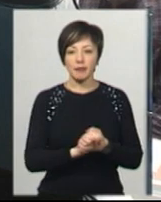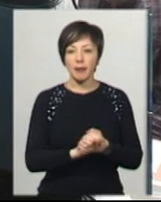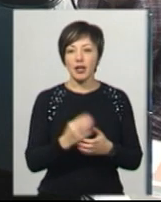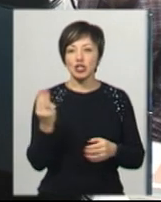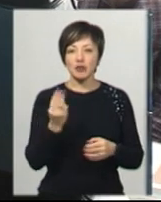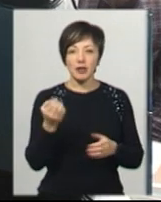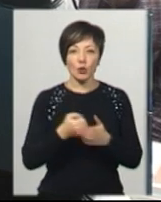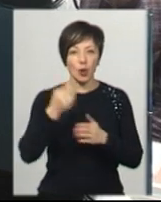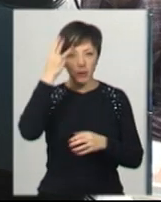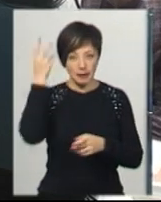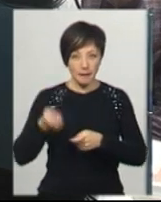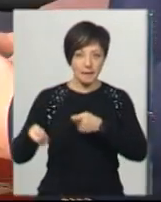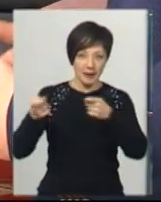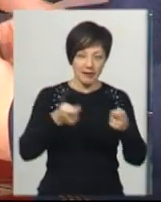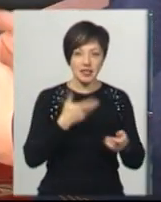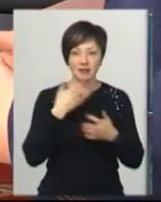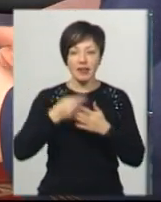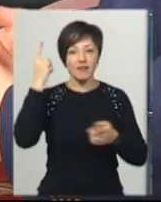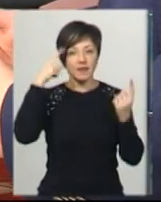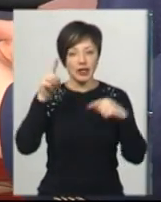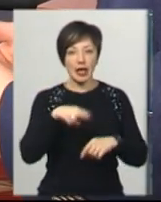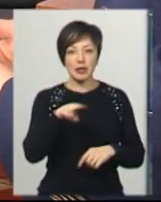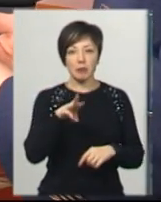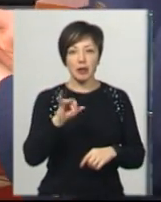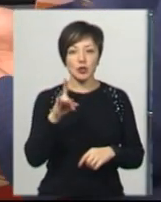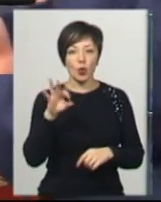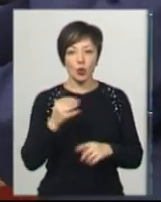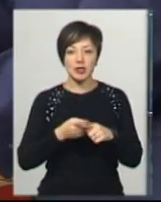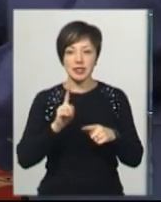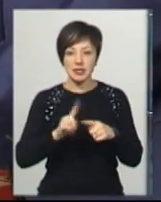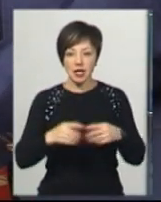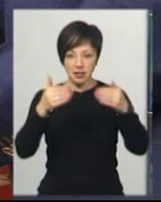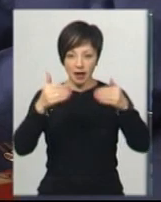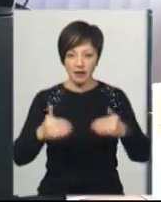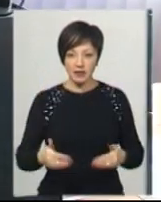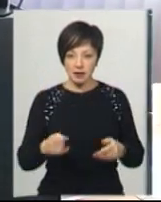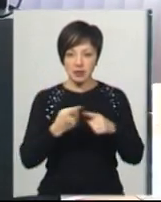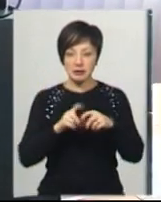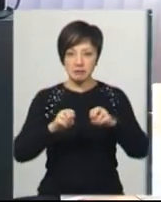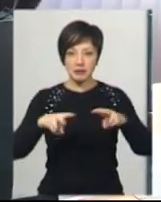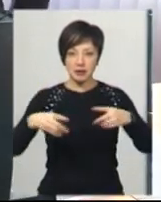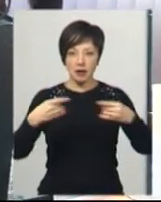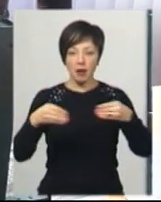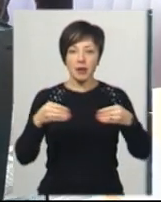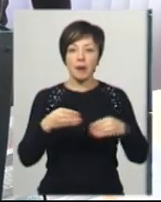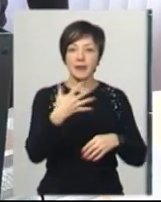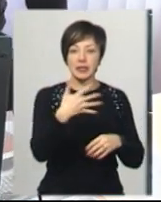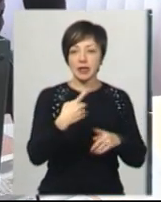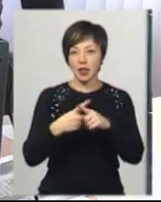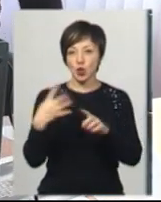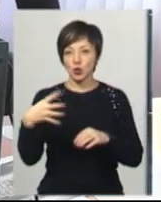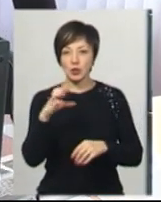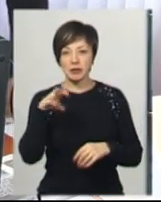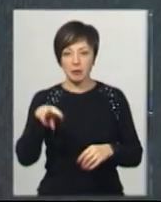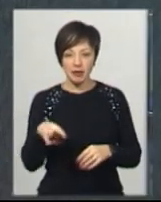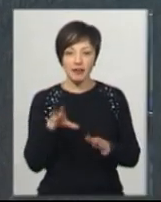конкурс до Хмельницького привіз свій винахід Дмитро Гаврилюк. Це водяна завіса для лакофарбових камер, яка має розміри 50 на 40 сантиметрів. Хлопець каже,